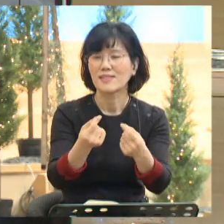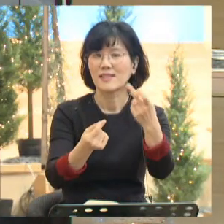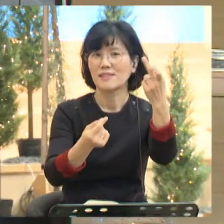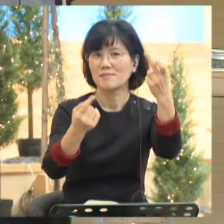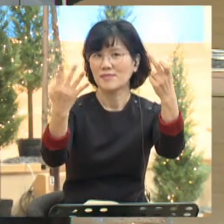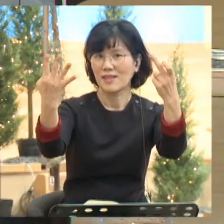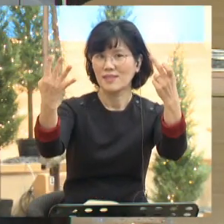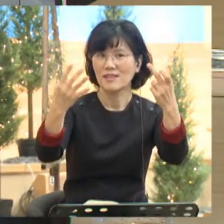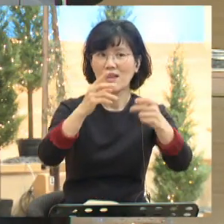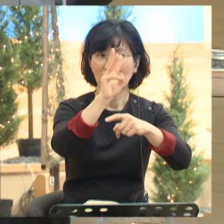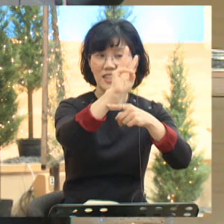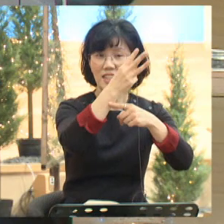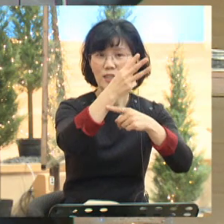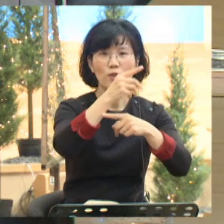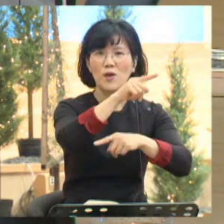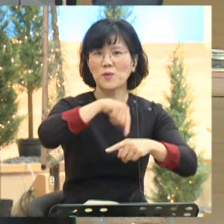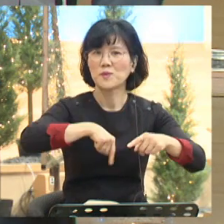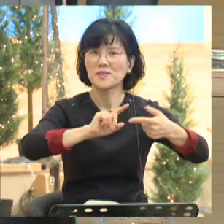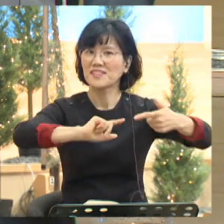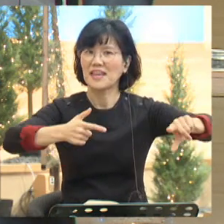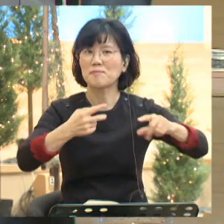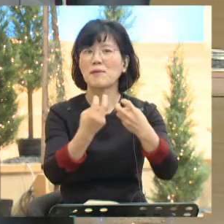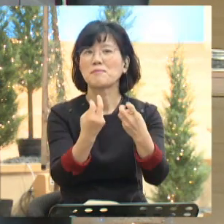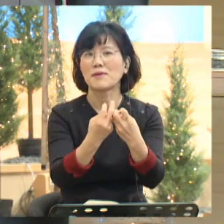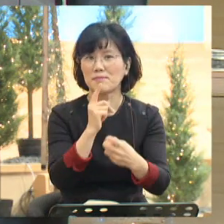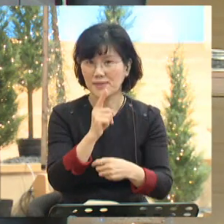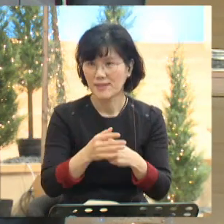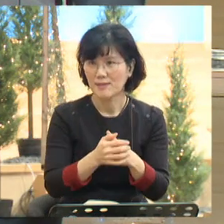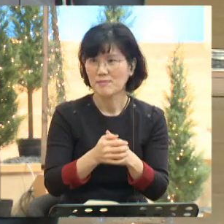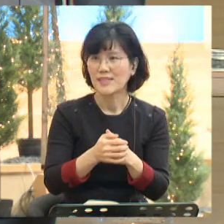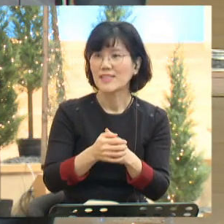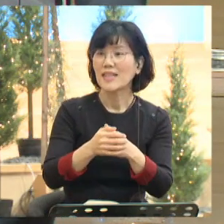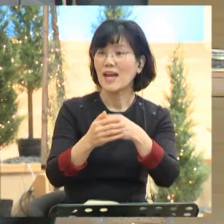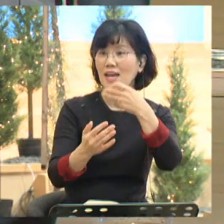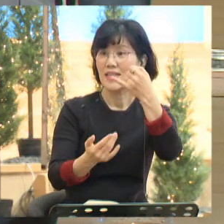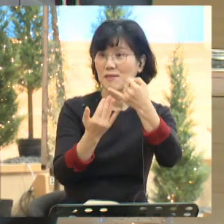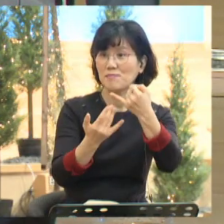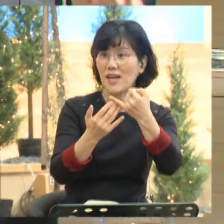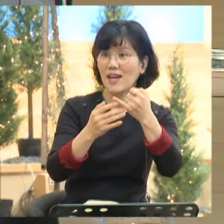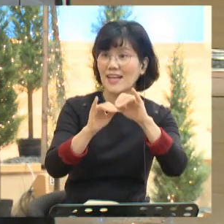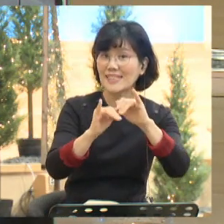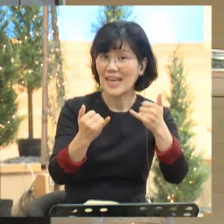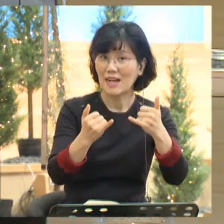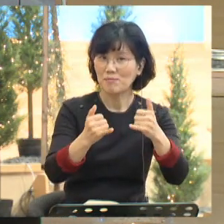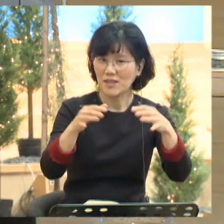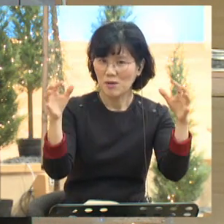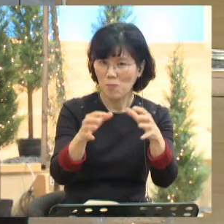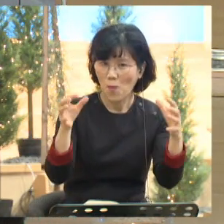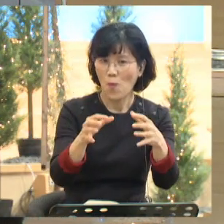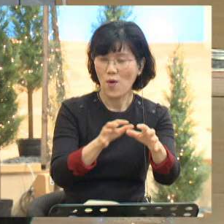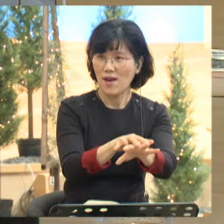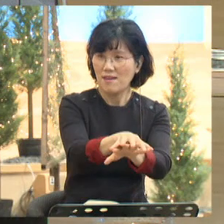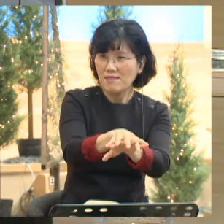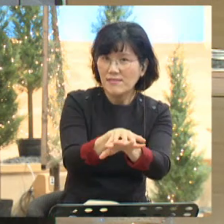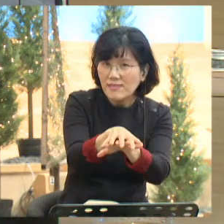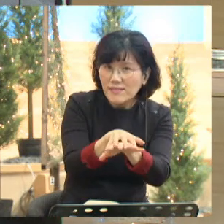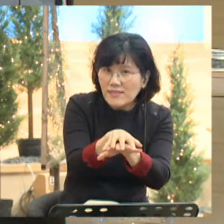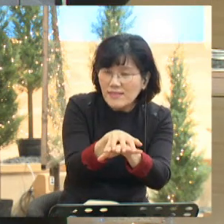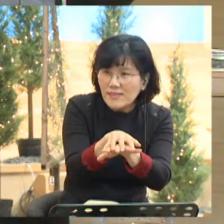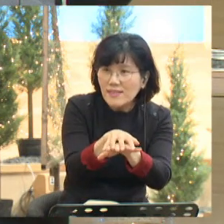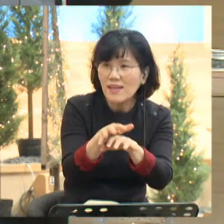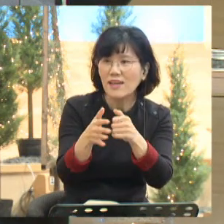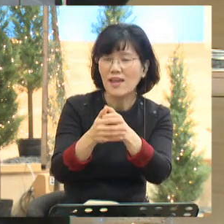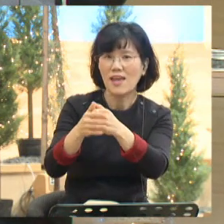지 동안 완전 입장이 달라요 입다가 길라 사람을 다 뭐 그러니까 힘을 결집시켜 딱 그말이 나라요